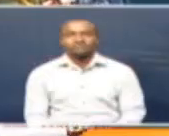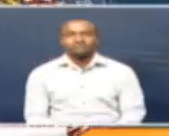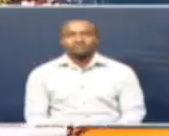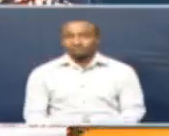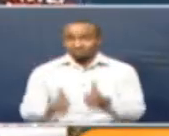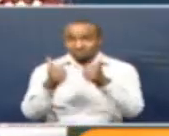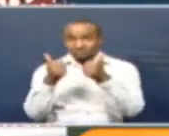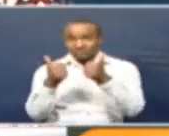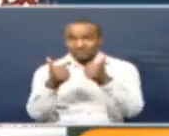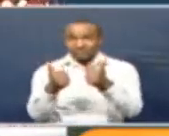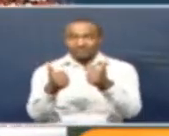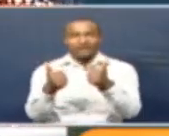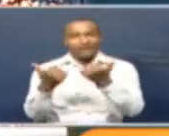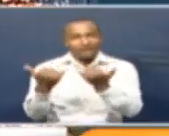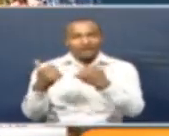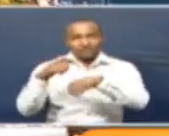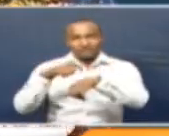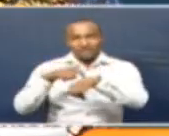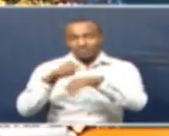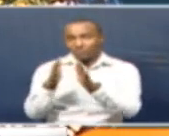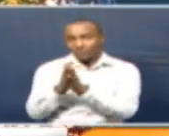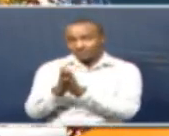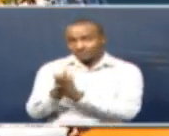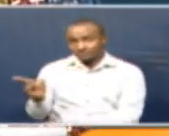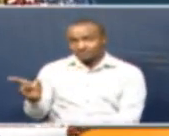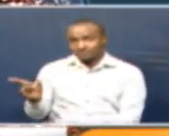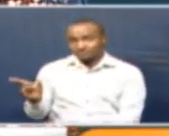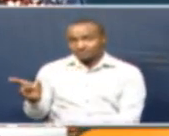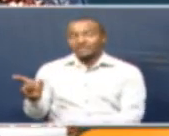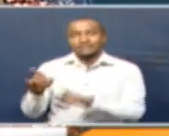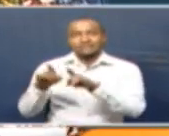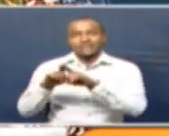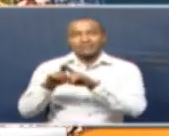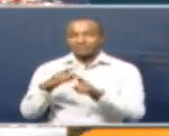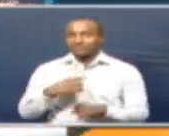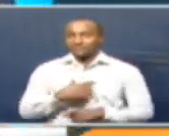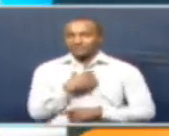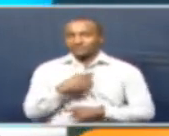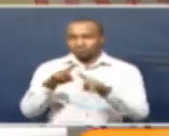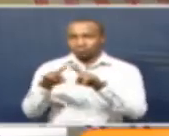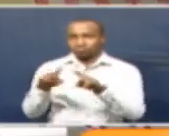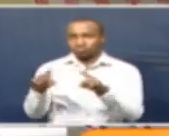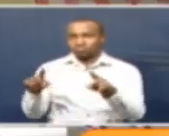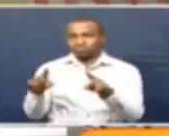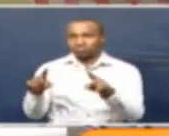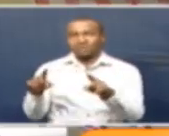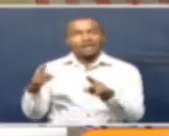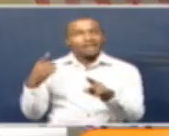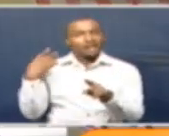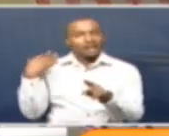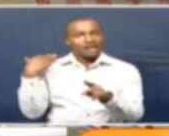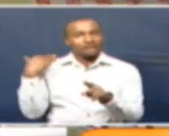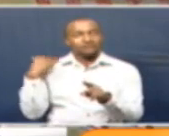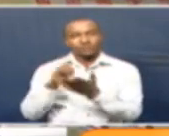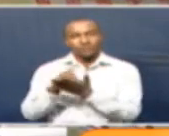Naam, so dakta mtazamaji, wakati umefika tukiwa naye Bi Msafwari na pia wageni wetu ndani ya studio. Kumbuka ni wageni tuliokuwa nao weekend iliyopita, ilikuwa ni Joseph